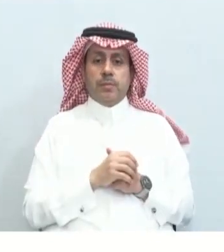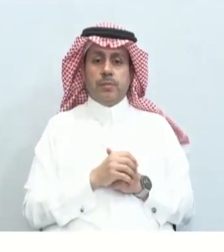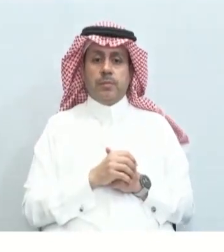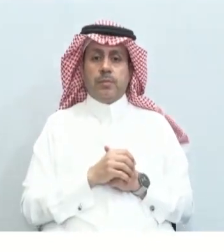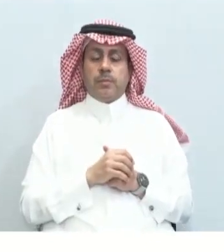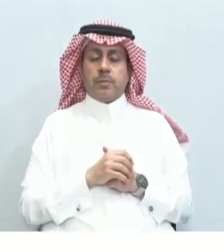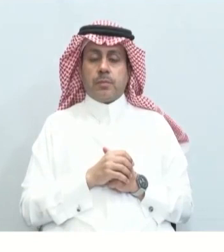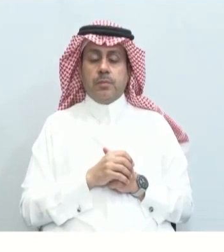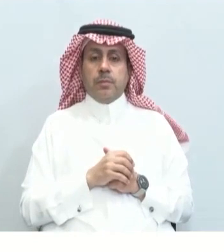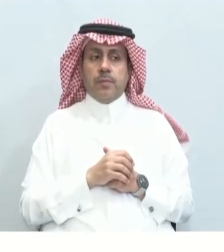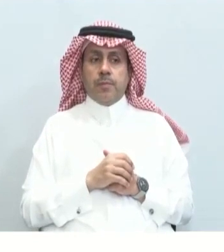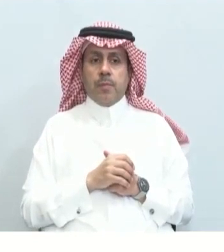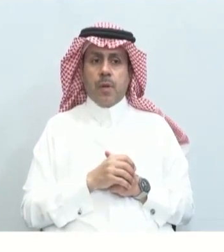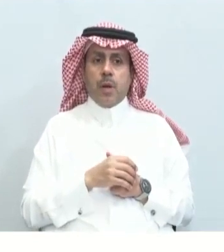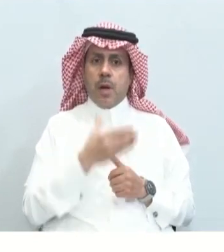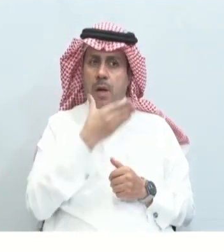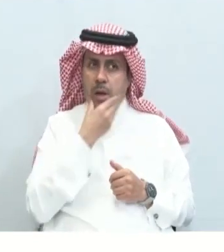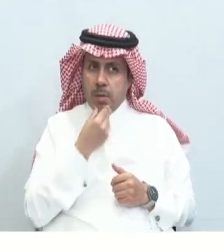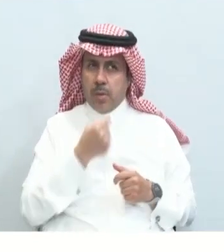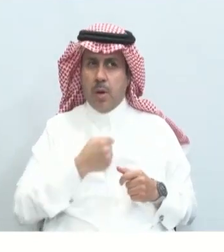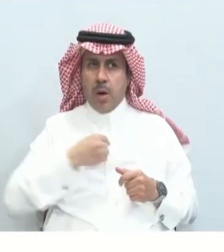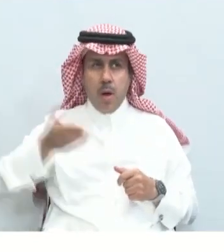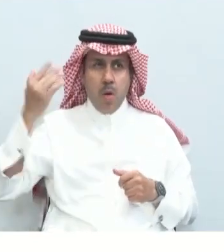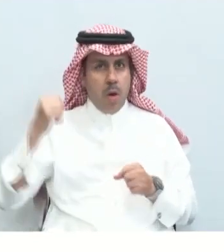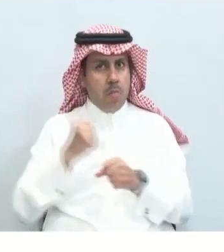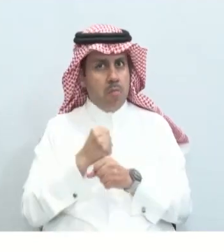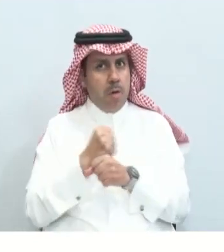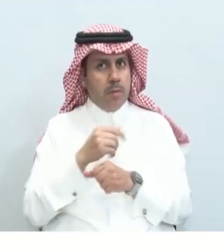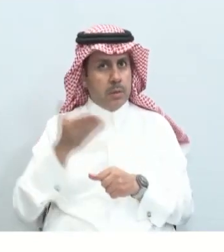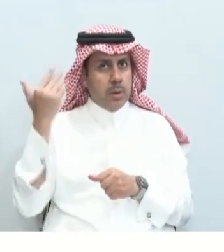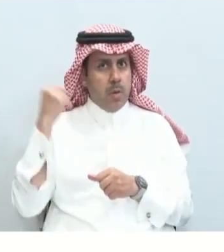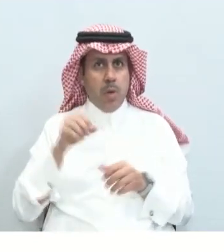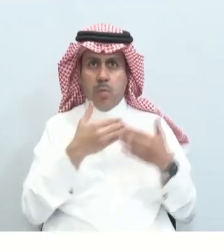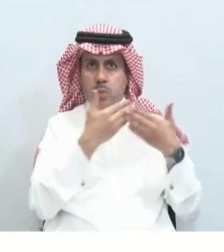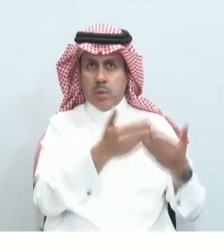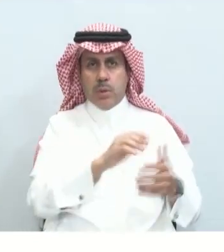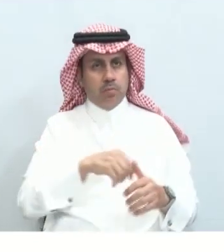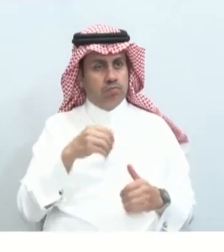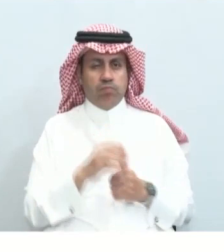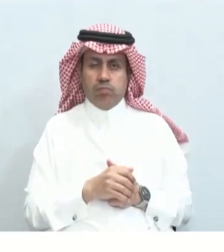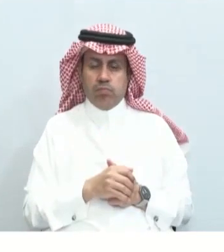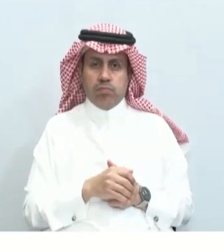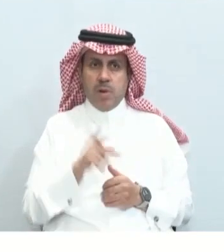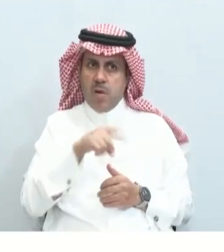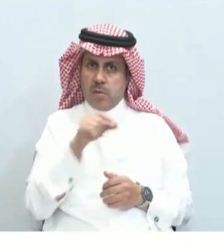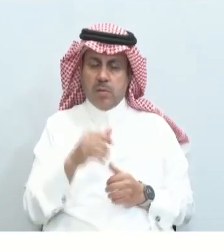بحيث انه يوبخ نفسه على انه لم يقدم المساعده والمعاونه للاخرين